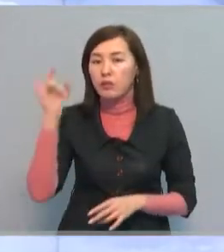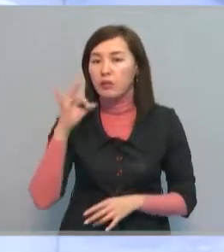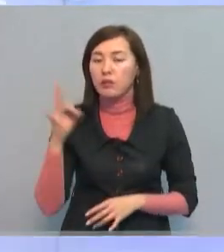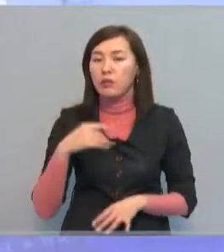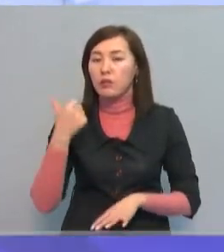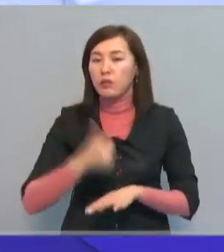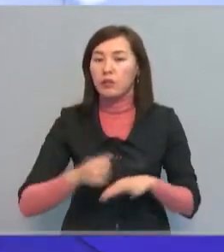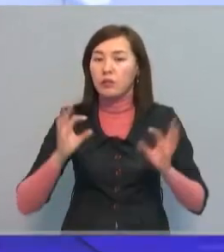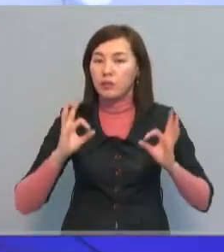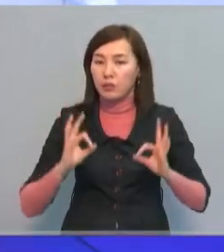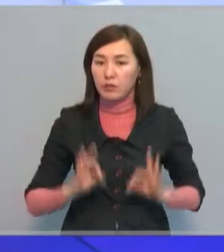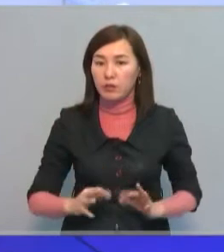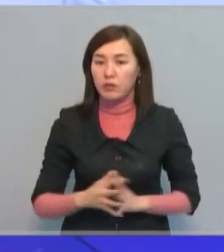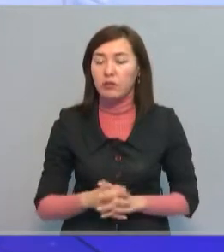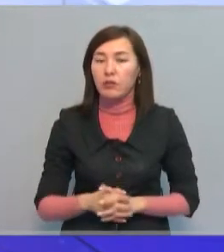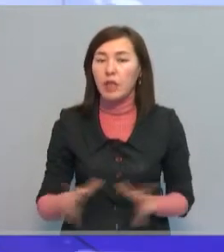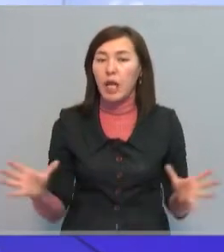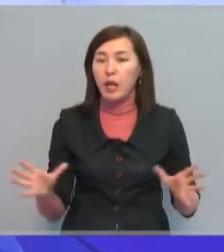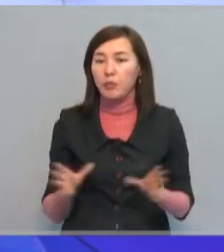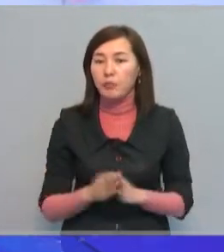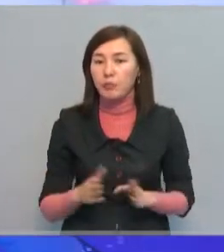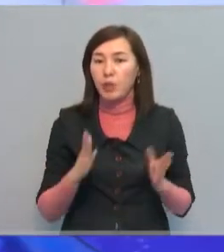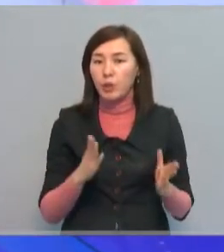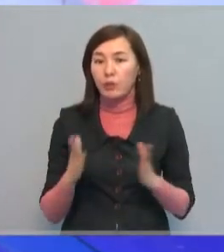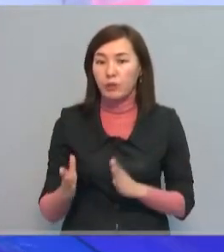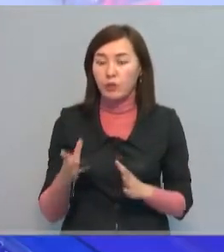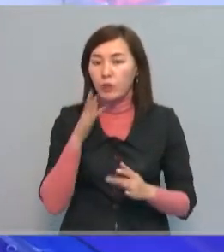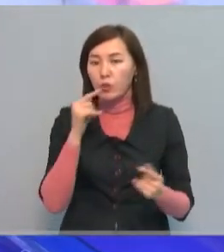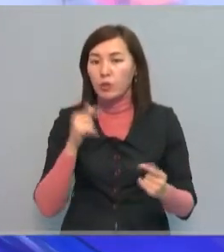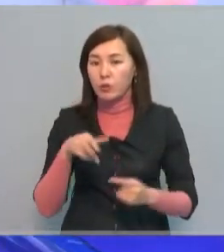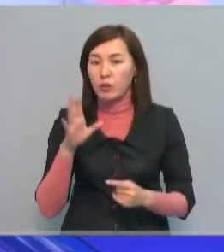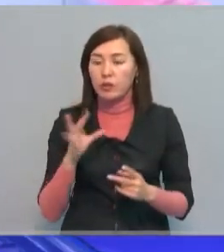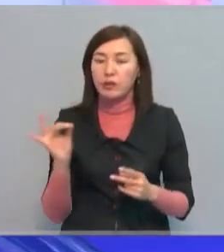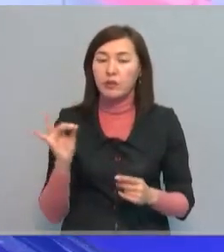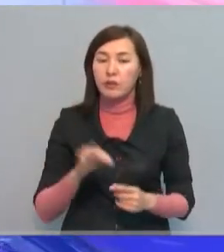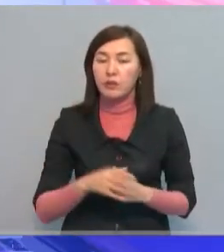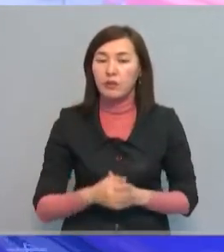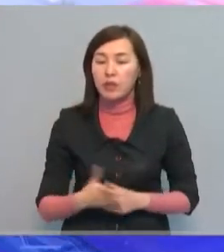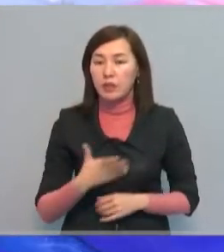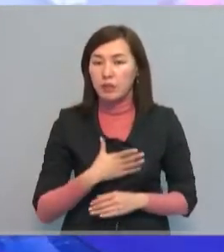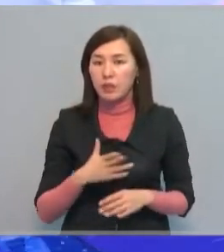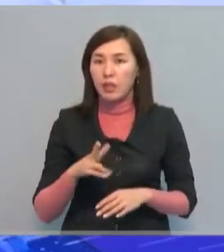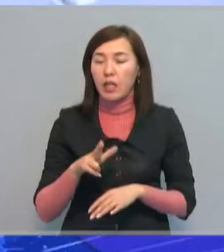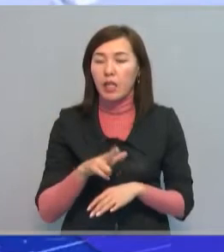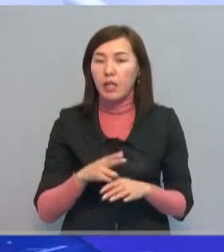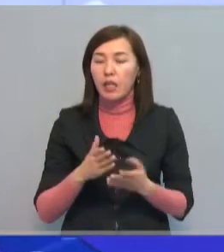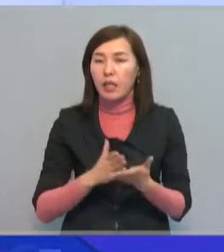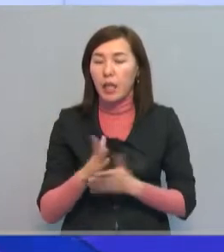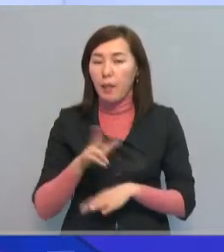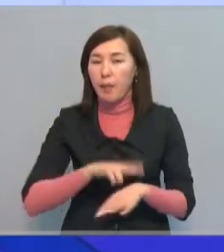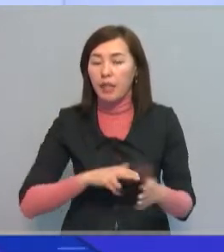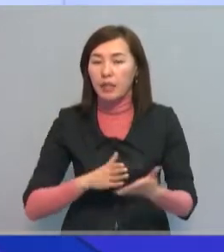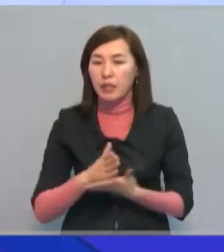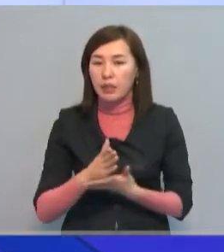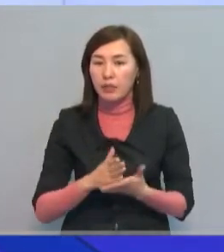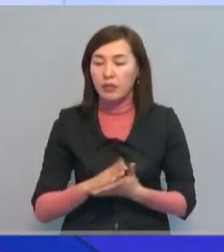Республикасының бас прокуратурасының біріктірілген бірыңғай жүйесіне дер кезінде түседі. Сонымен қатар біздің полк қызметкерлері, полиция